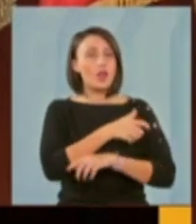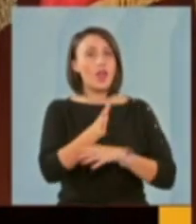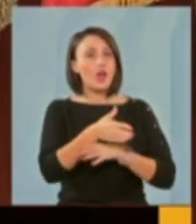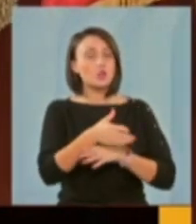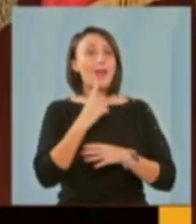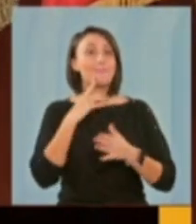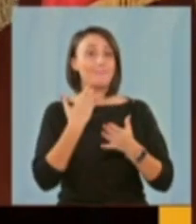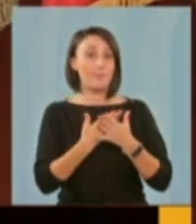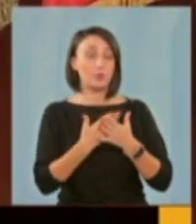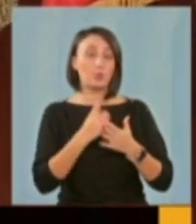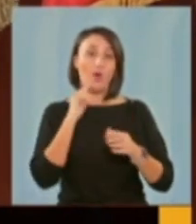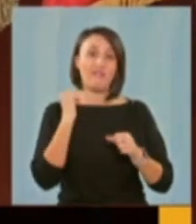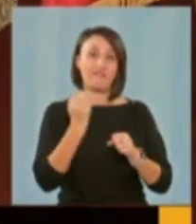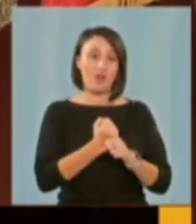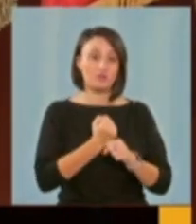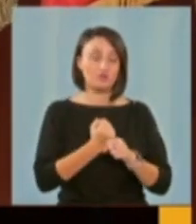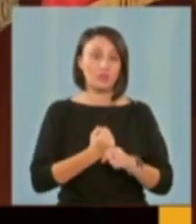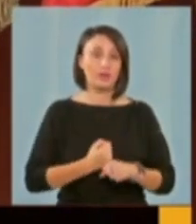a crea